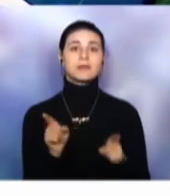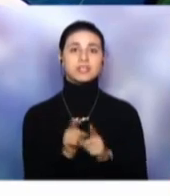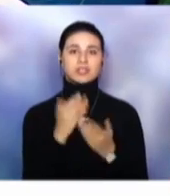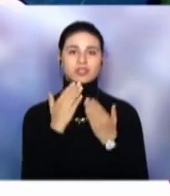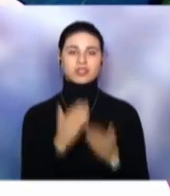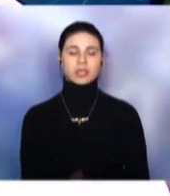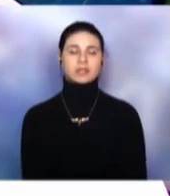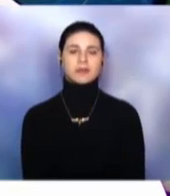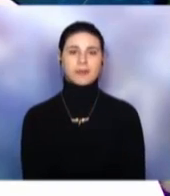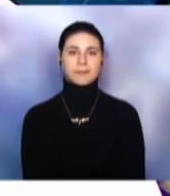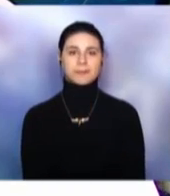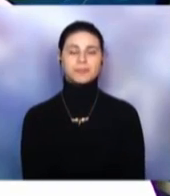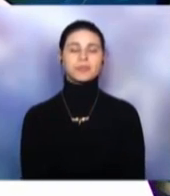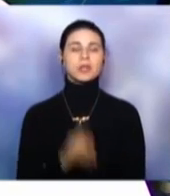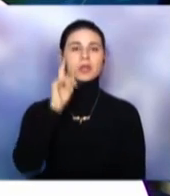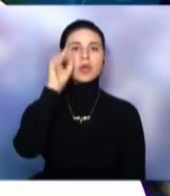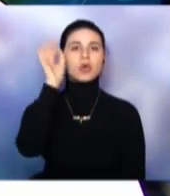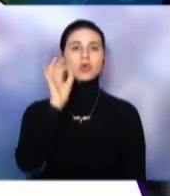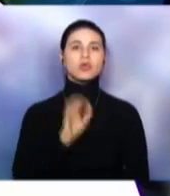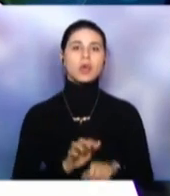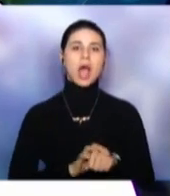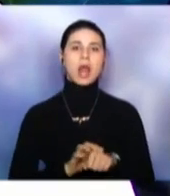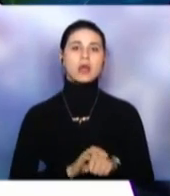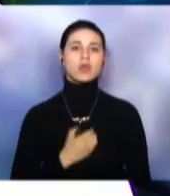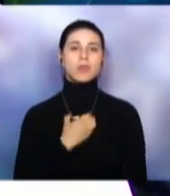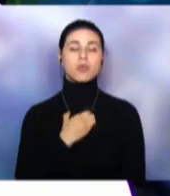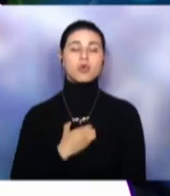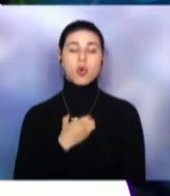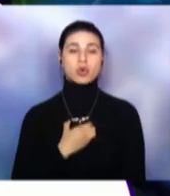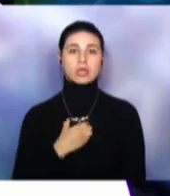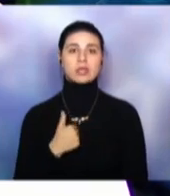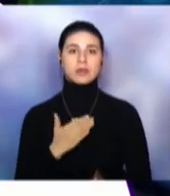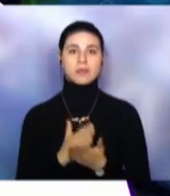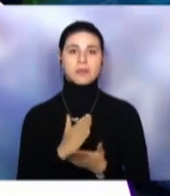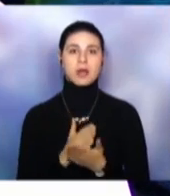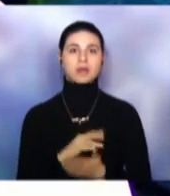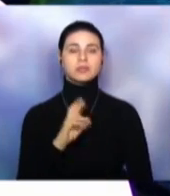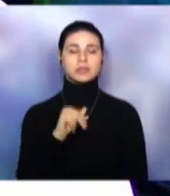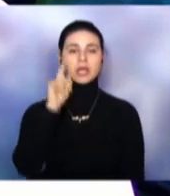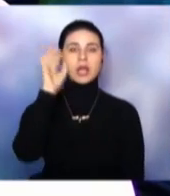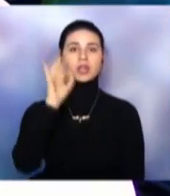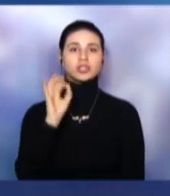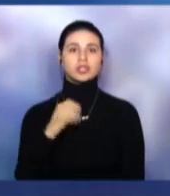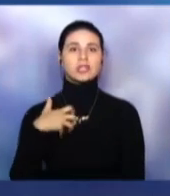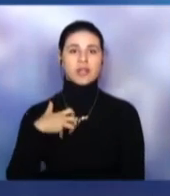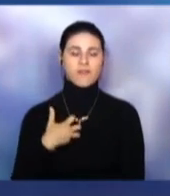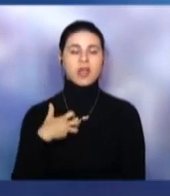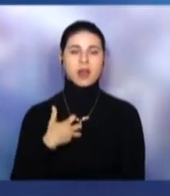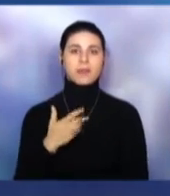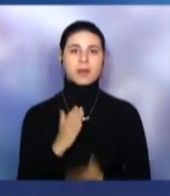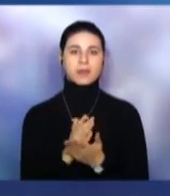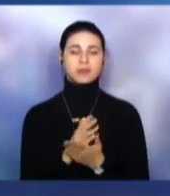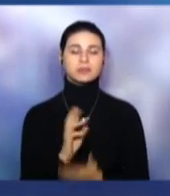შეკითხვა, ქრონიკული ალერგიული ბრონხიტი მაქვს და სირად მაქვს ხველება